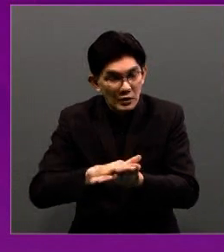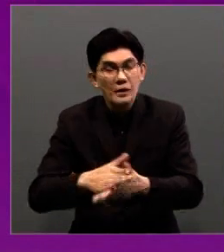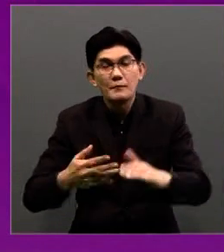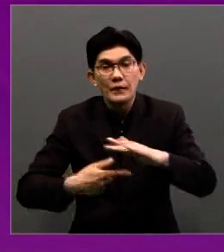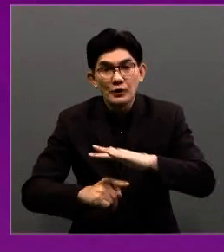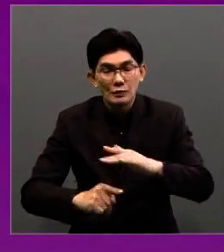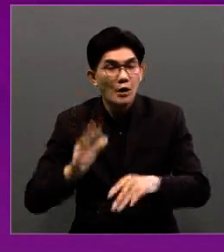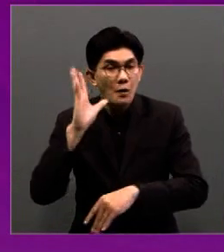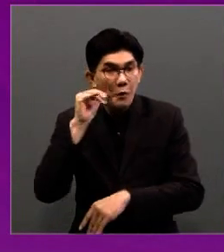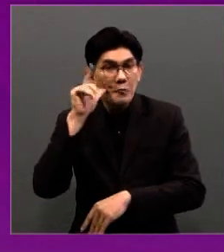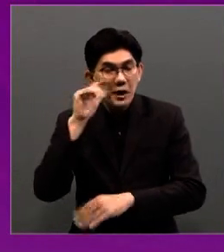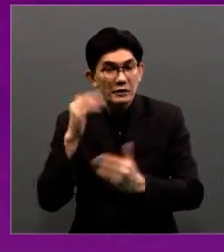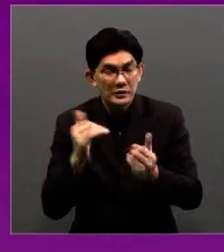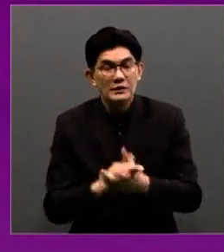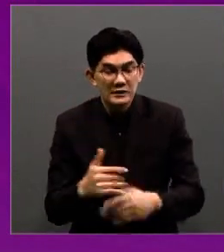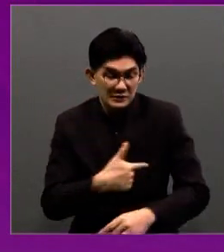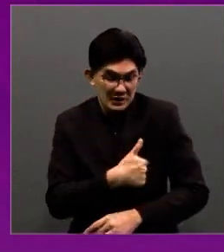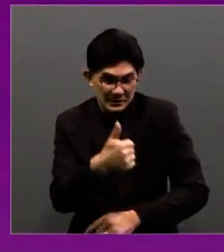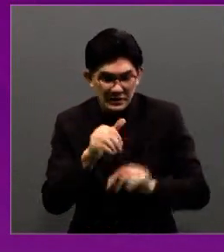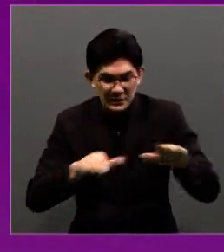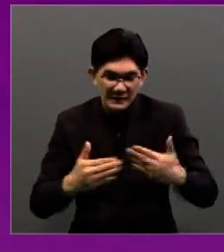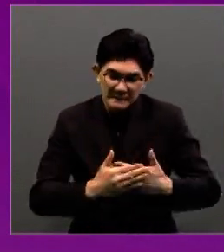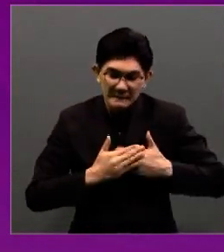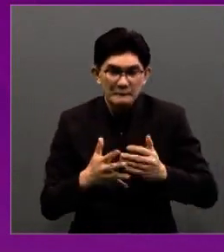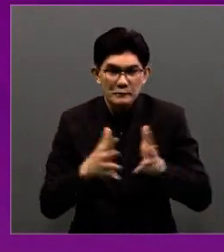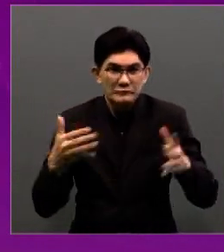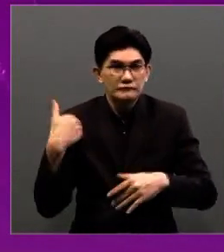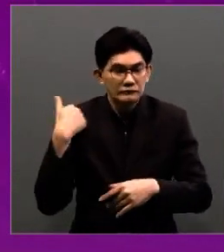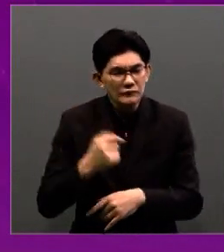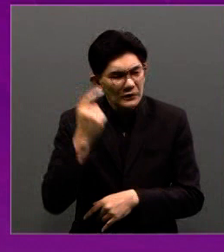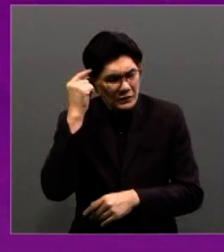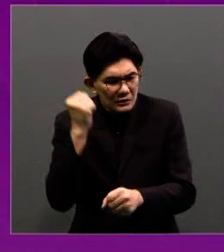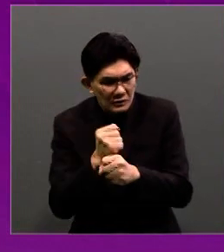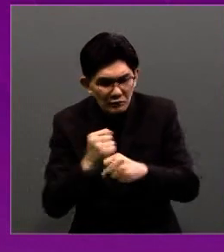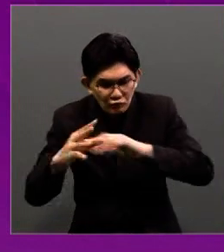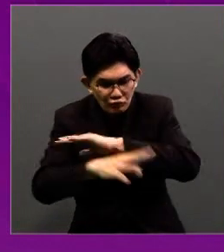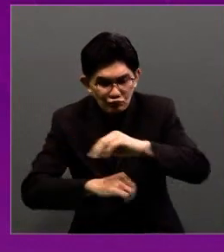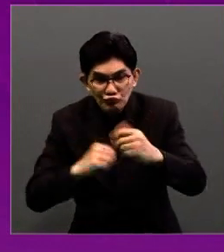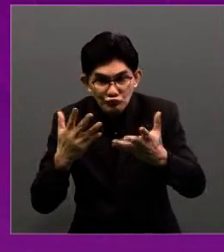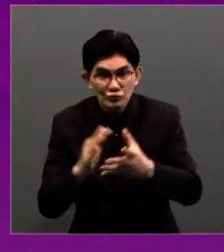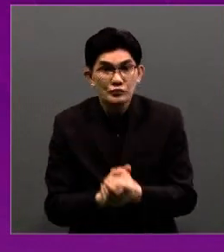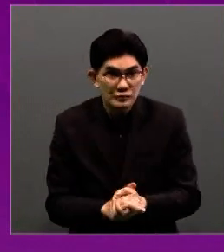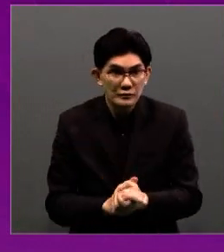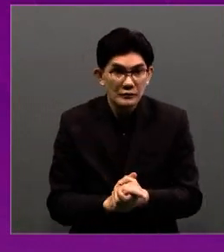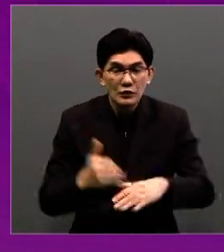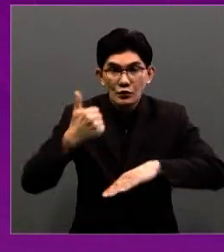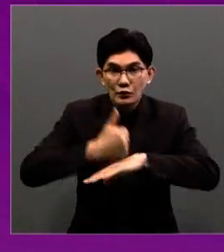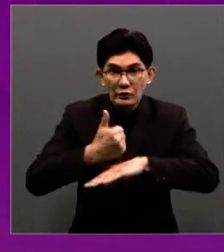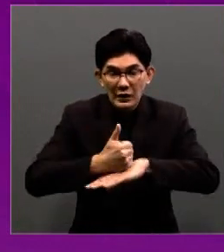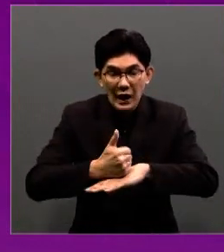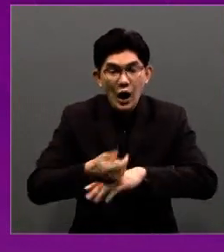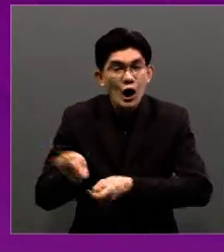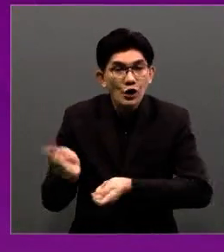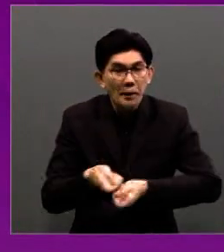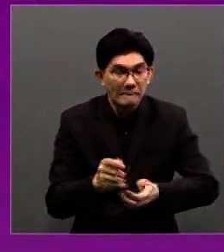บรรดาผู้ปกครองบอกว่าใจดีและเด็กๆรักมากนะครับไม่คิดว่าจะมาก่อเหตุนี้ก็คือคดีผอกอล์ฟถ้าคุณผู้ชม